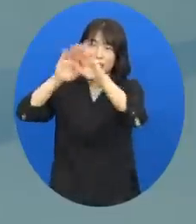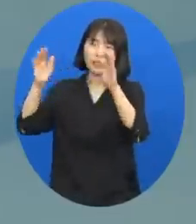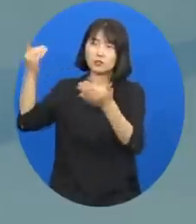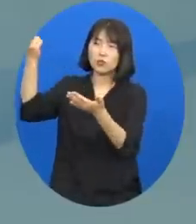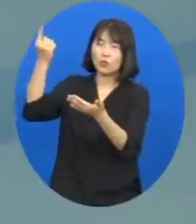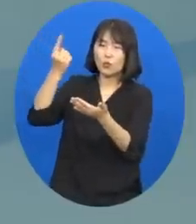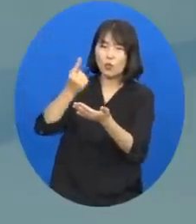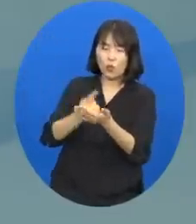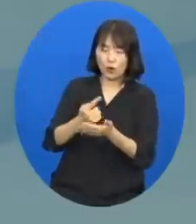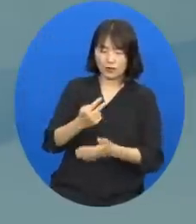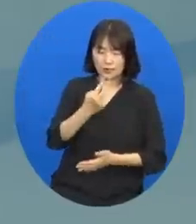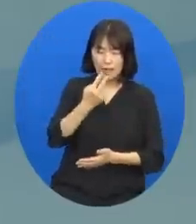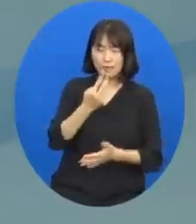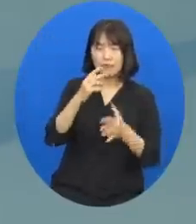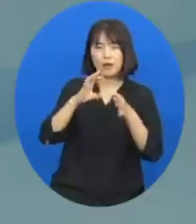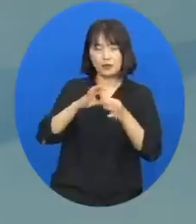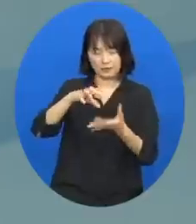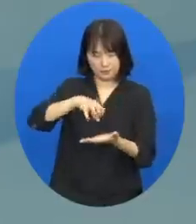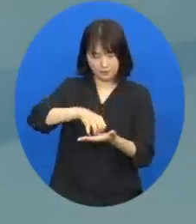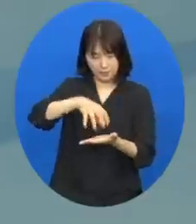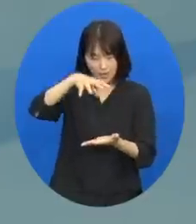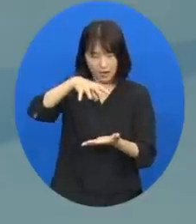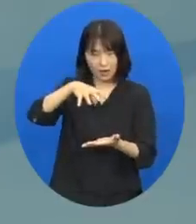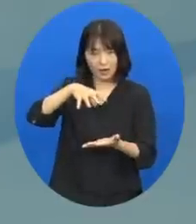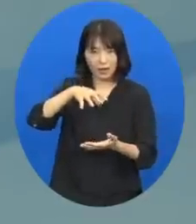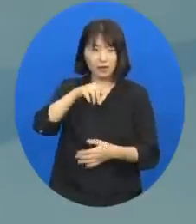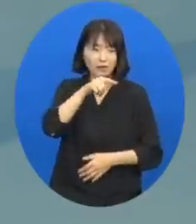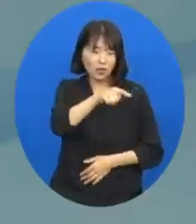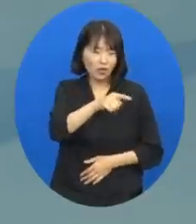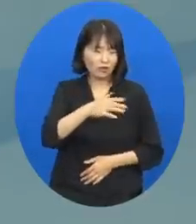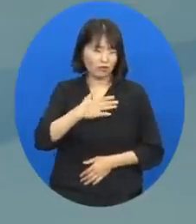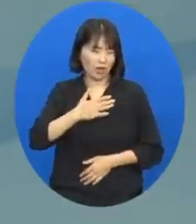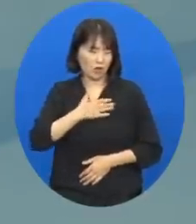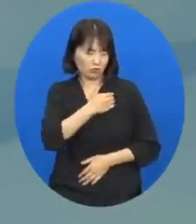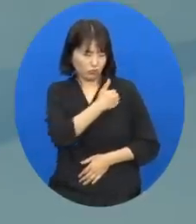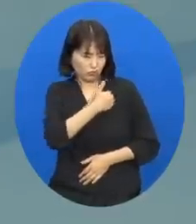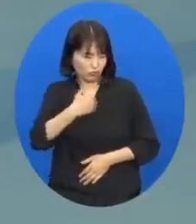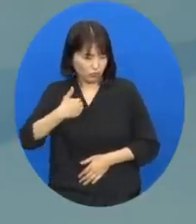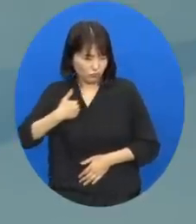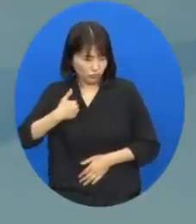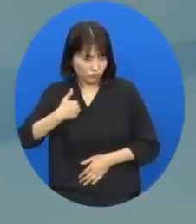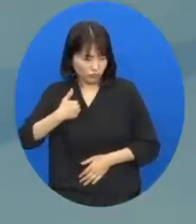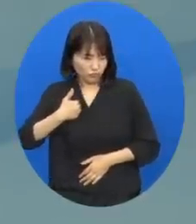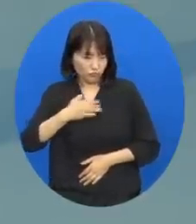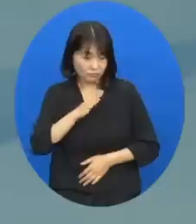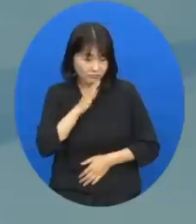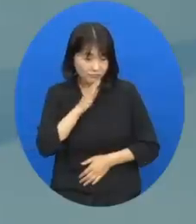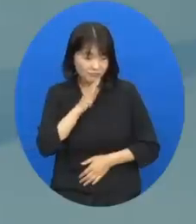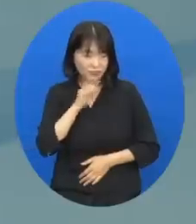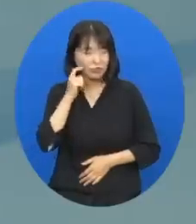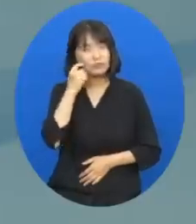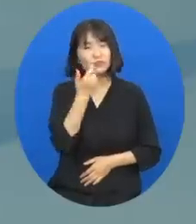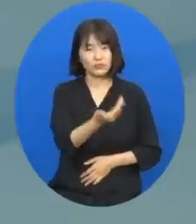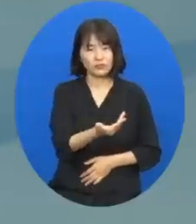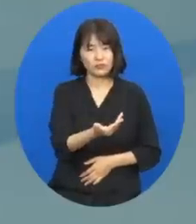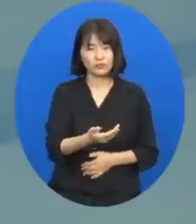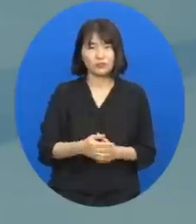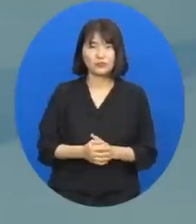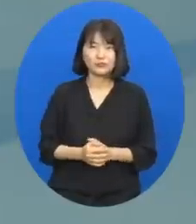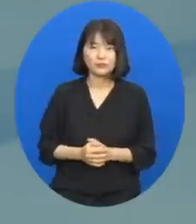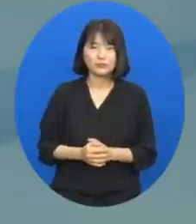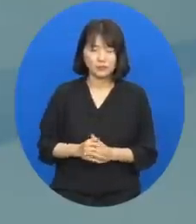빵이다 노는 마로 충분하지 않느냐 라고 물으신 것이지 우리가 무엇인가를